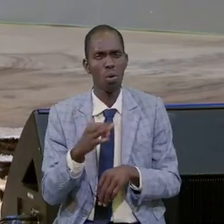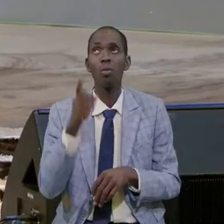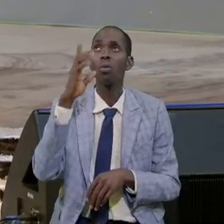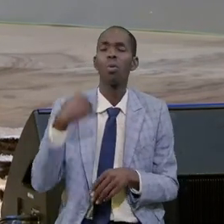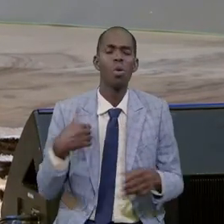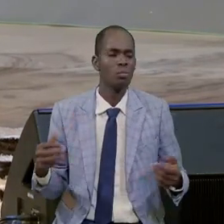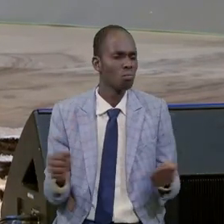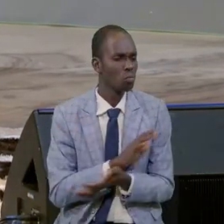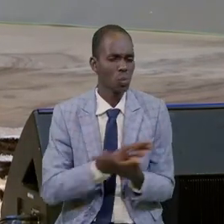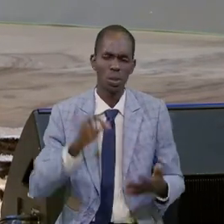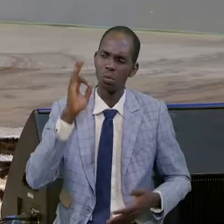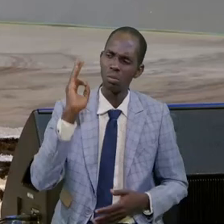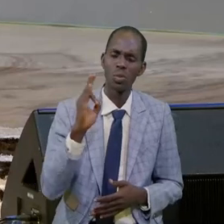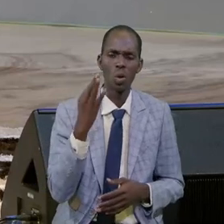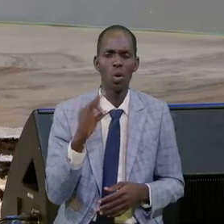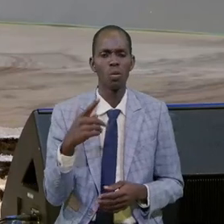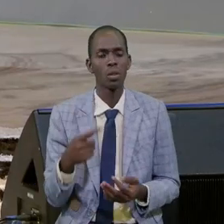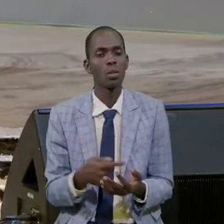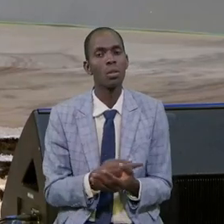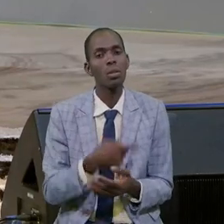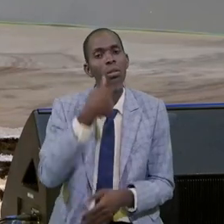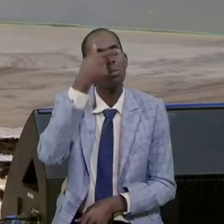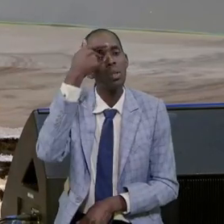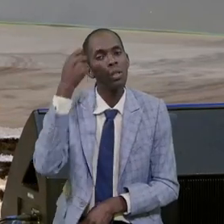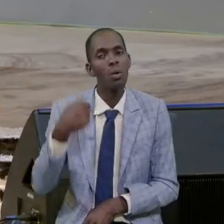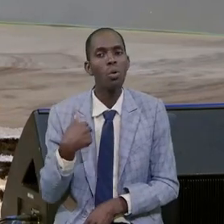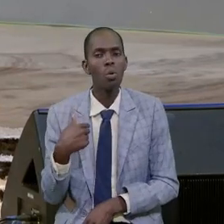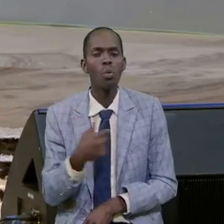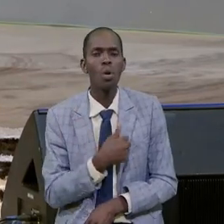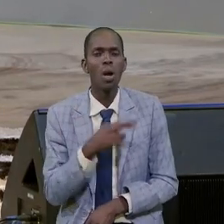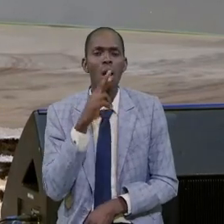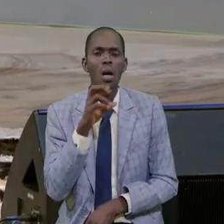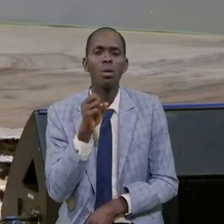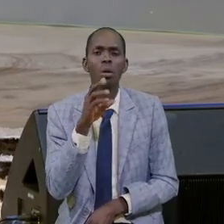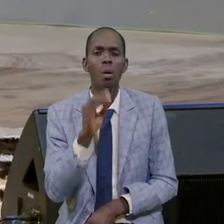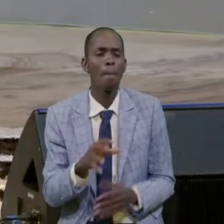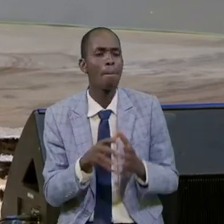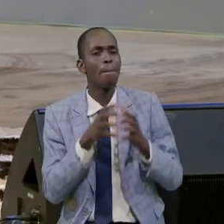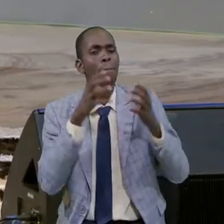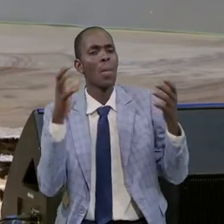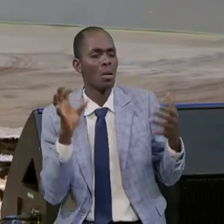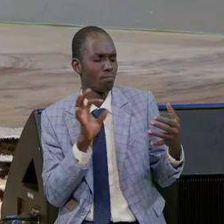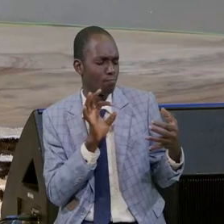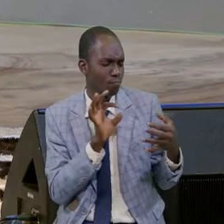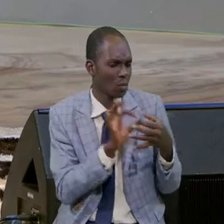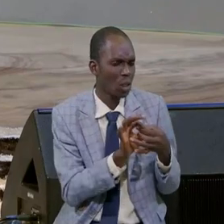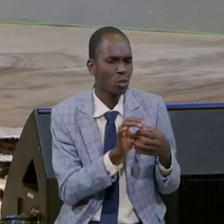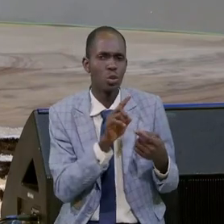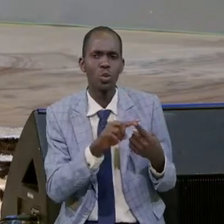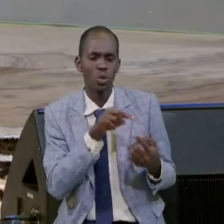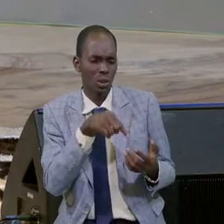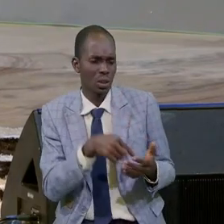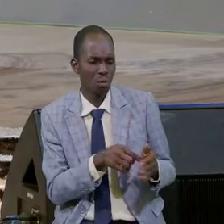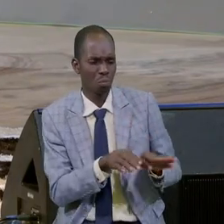détruit le ministère de l'évangile. Parce que nous sommes si attachés à cet aliment,